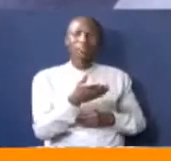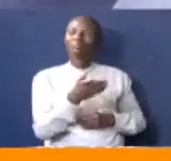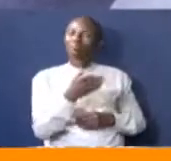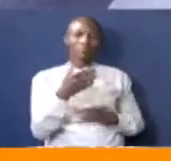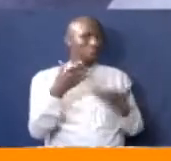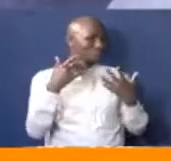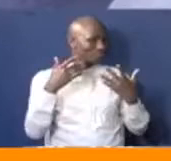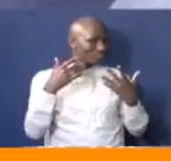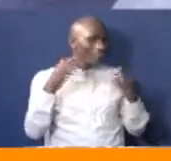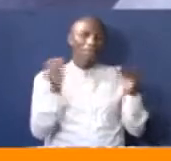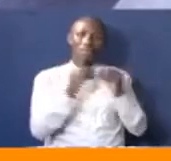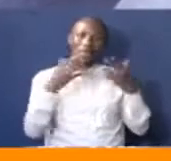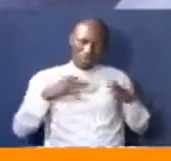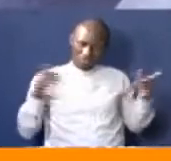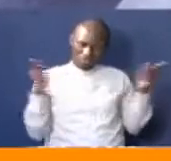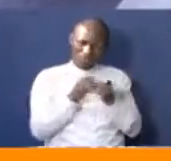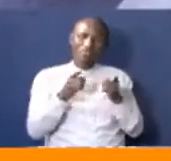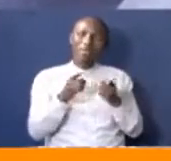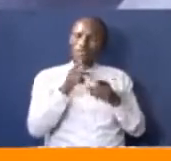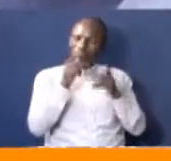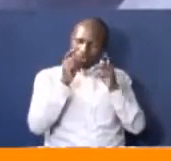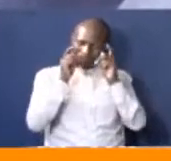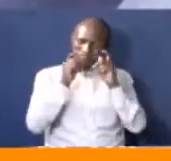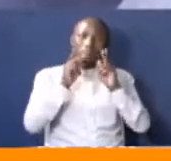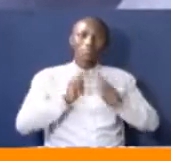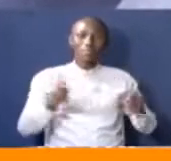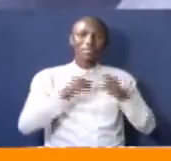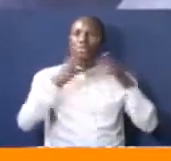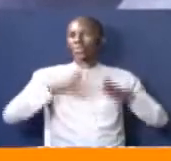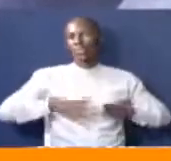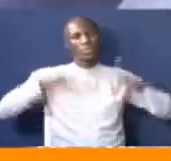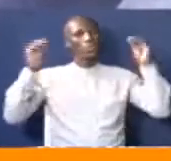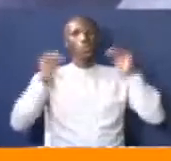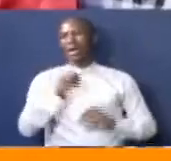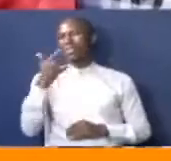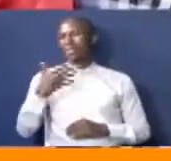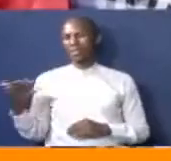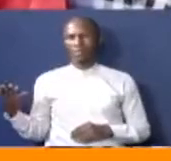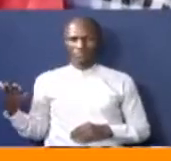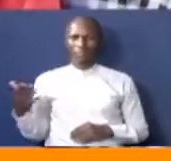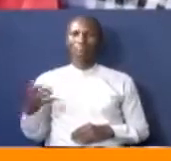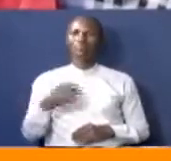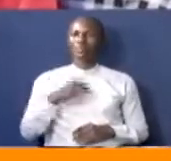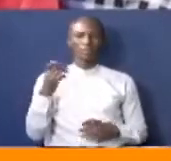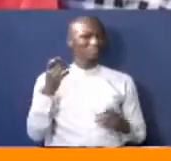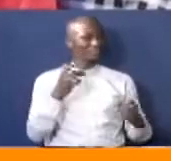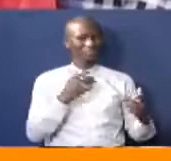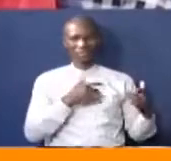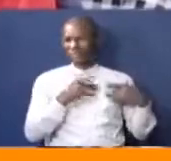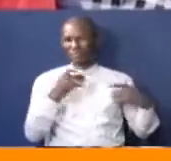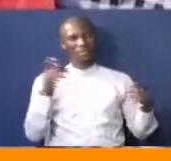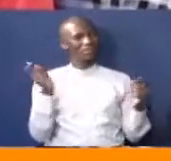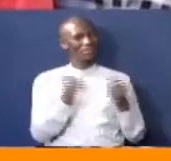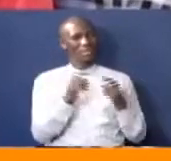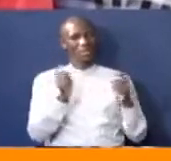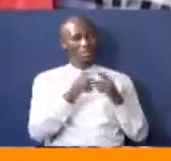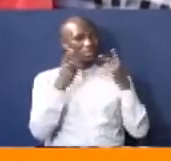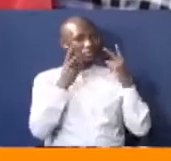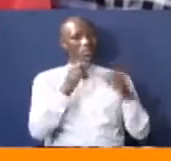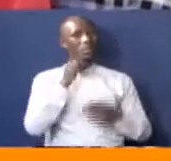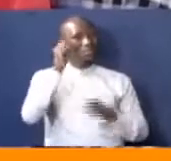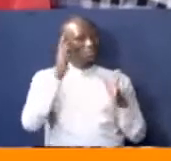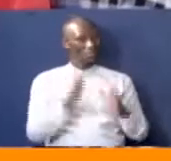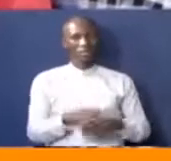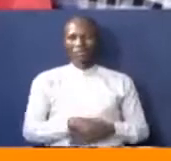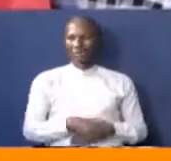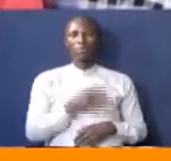kiadhi briefly na Muuo na kukila kuthi mwandu ni alangi nina uo muno nundu wako na anasiasa amwe